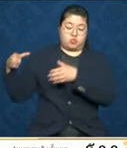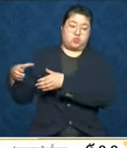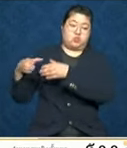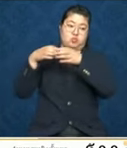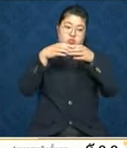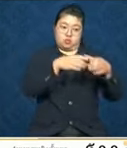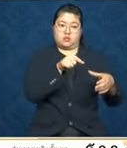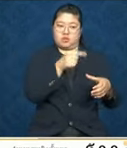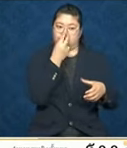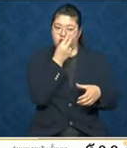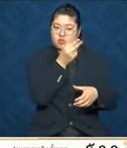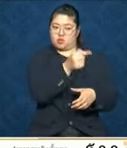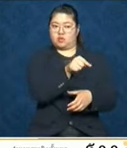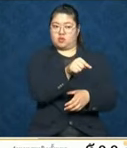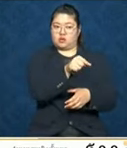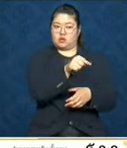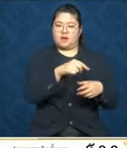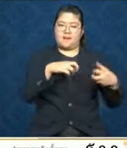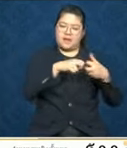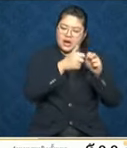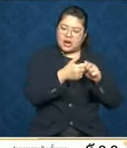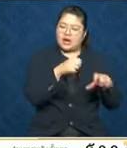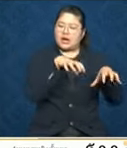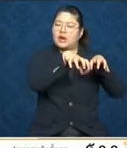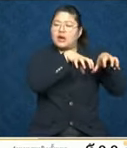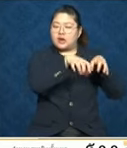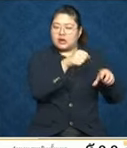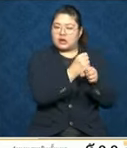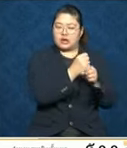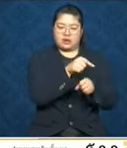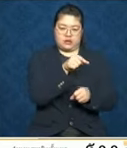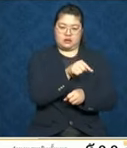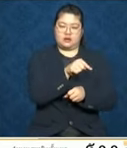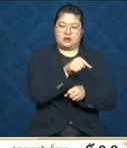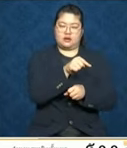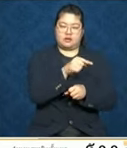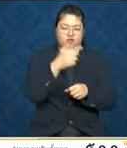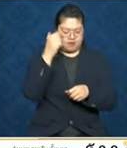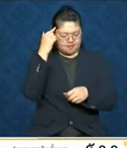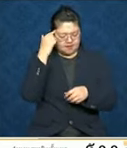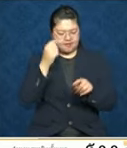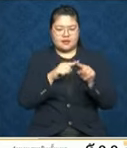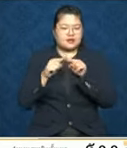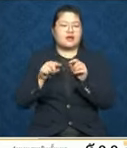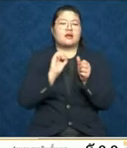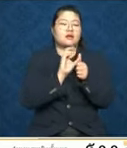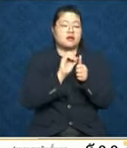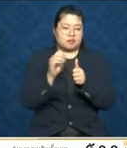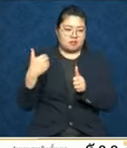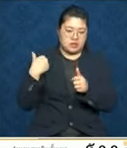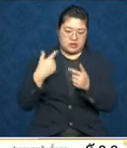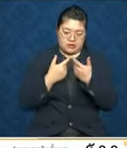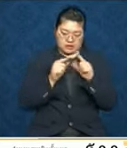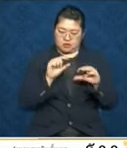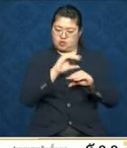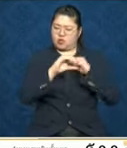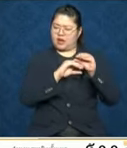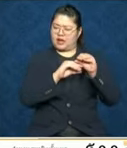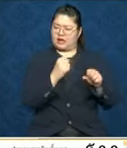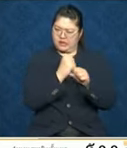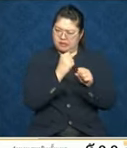หน้างานสอบถามถึงอุปสรรคปัญหานะครับรวมถึงแสดงความคิดเห็นไว้แทนที่โครงการจะมีความลุดหน้านะครับอ